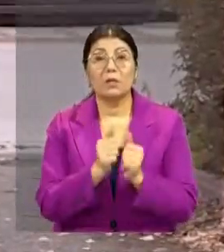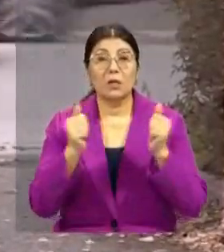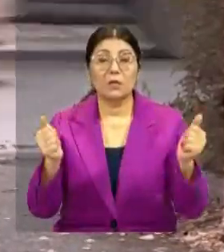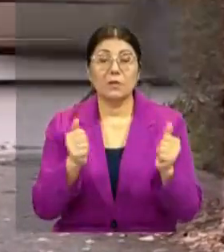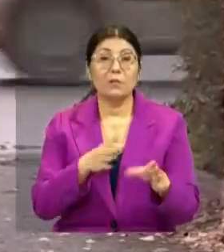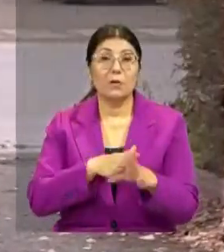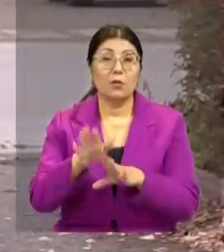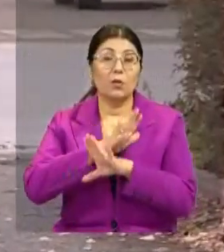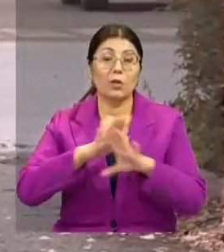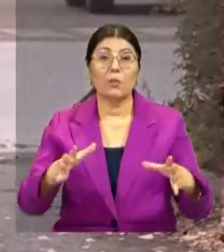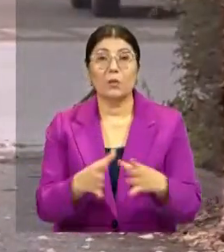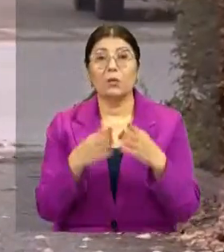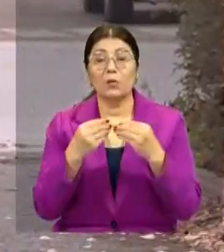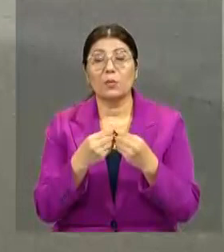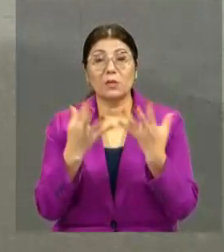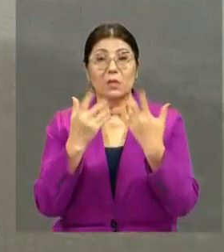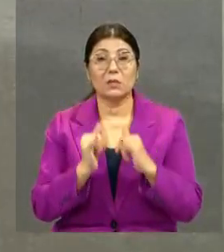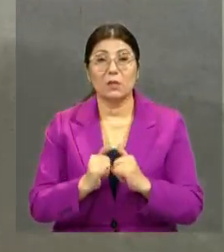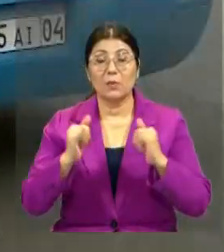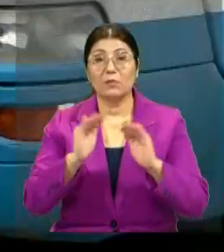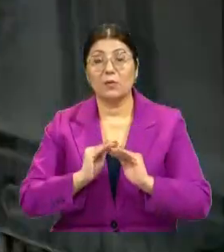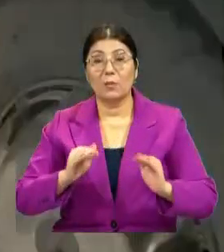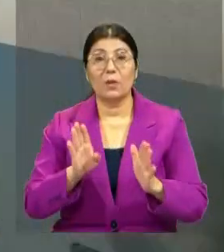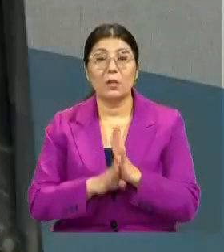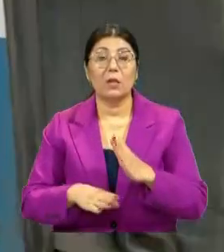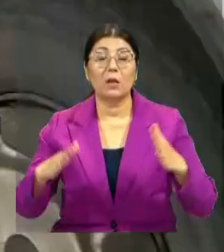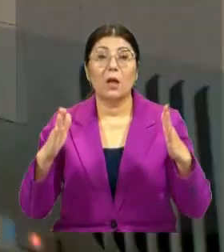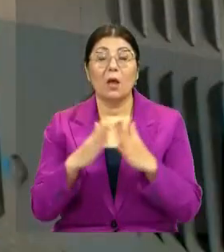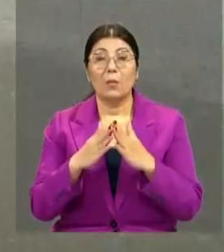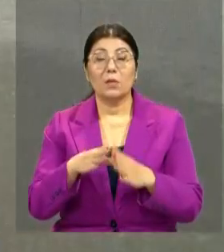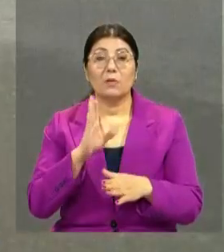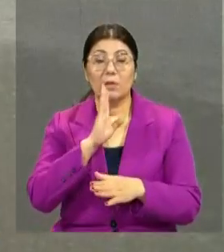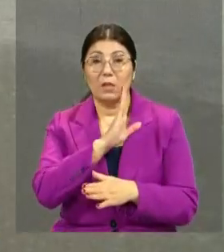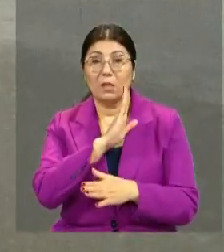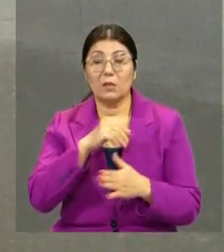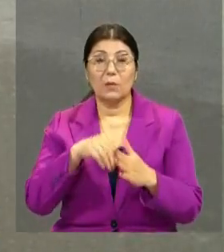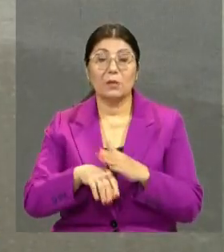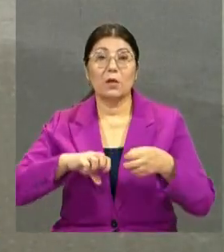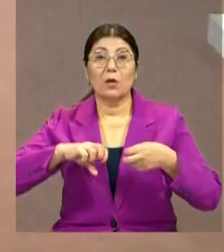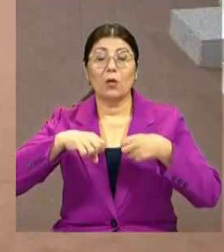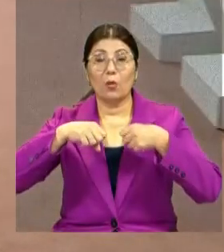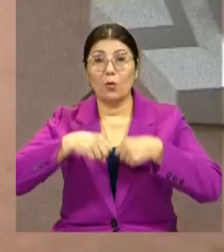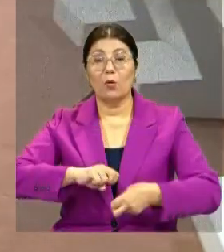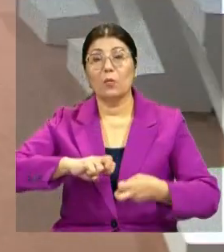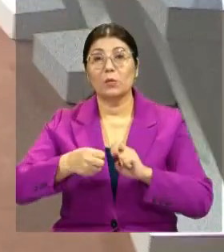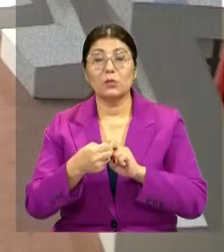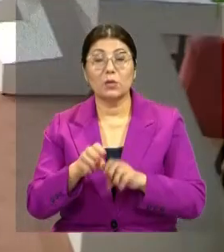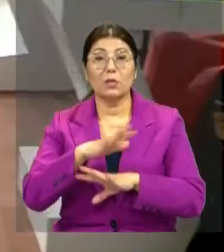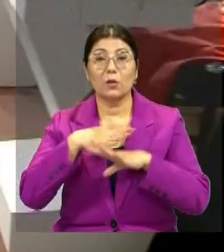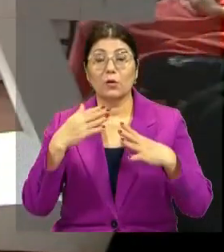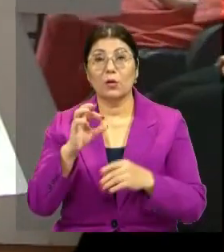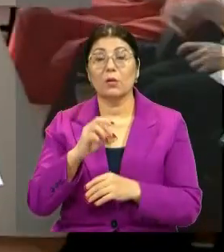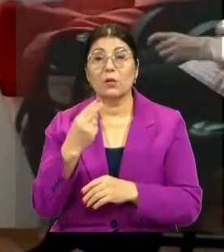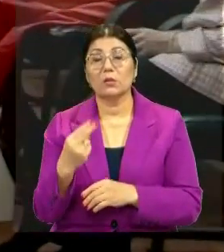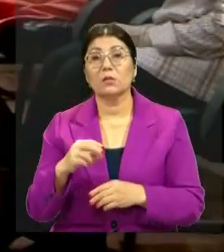мен толық емес отбасылар санының көбеюіне, балалар панасыздығын және жасөспірімдердің арасындағы құқық бұзушылық сияқты бірқатар әлеуметтік